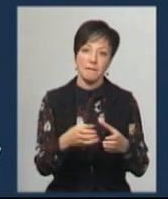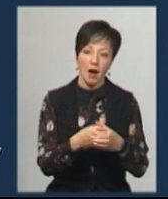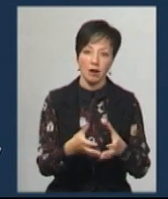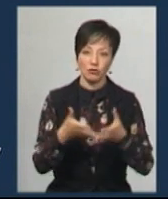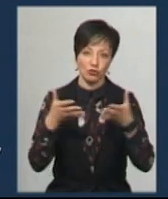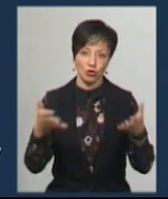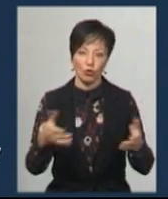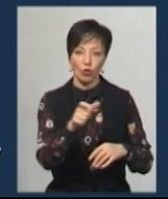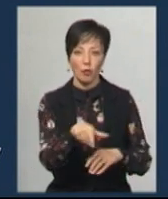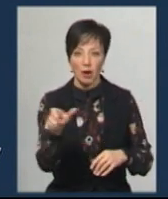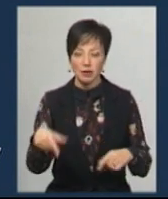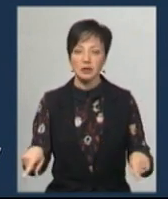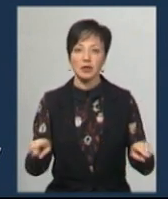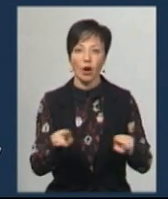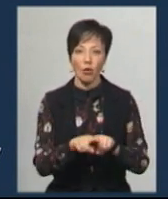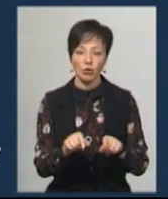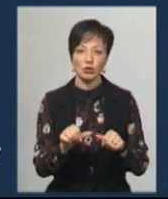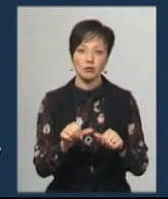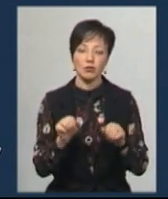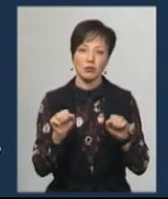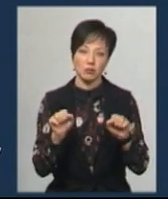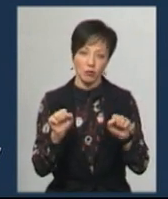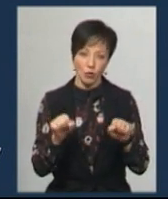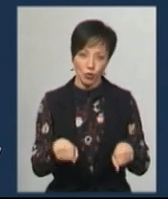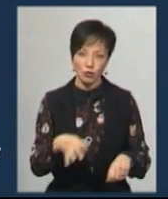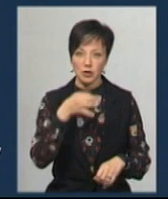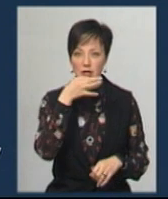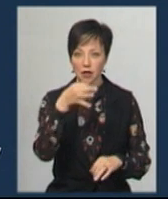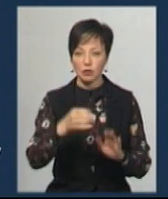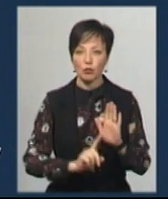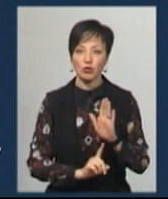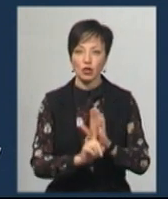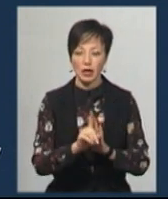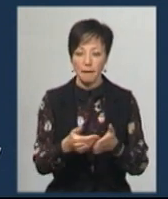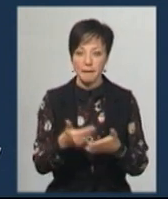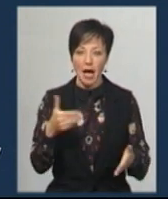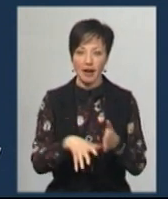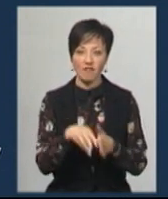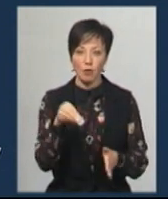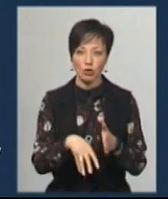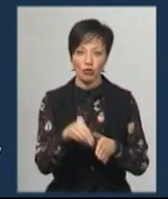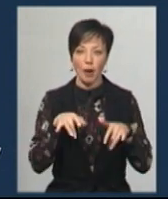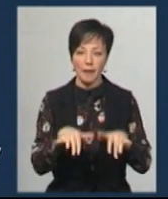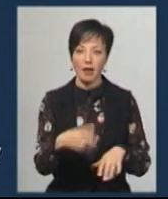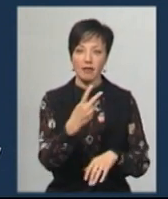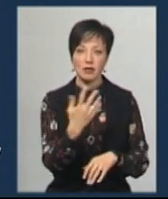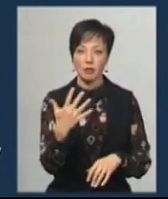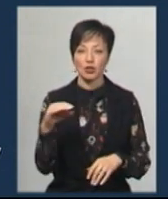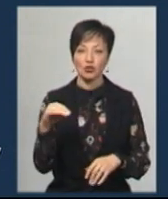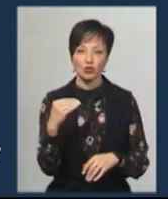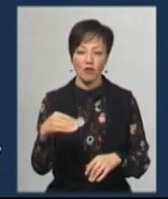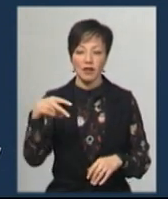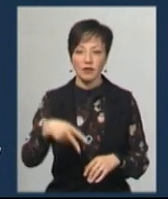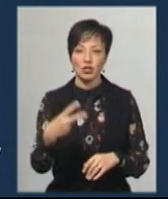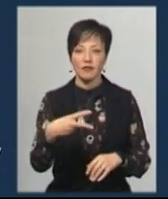широкої громадськості. Ну також, тобто ми можемо констатувати початок передвиборчої кампанії. Вже 25 жовтня